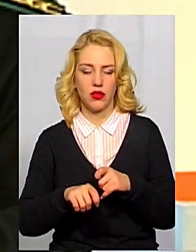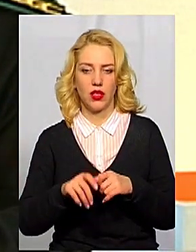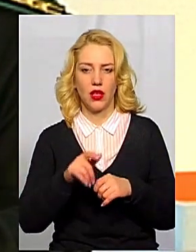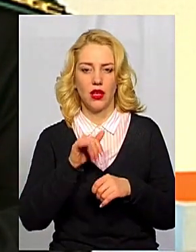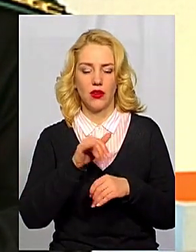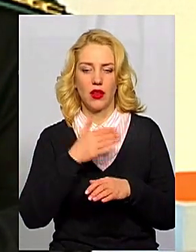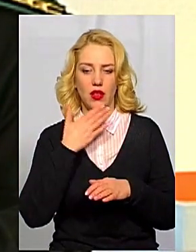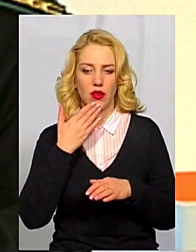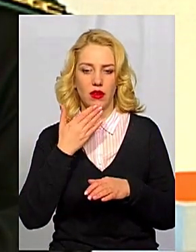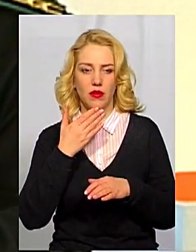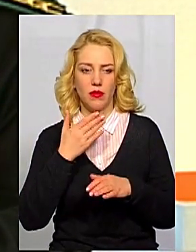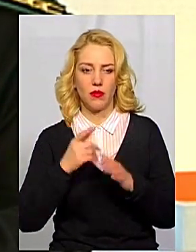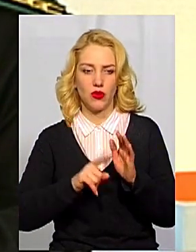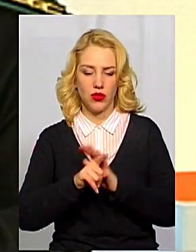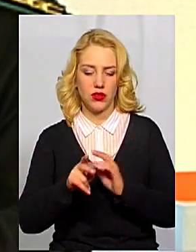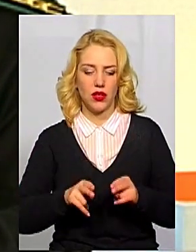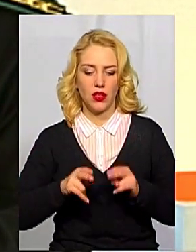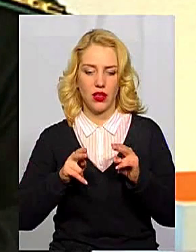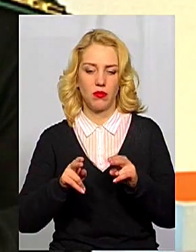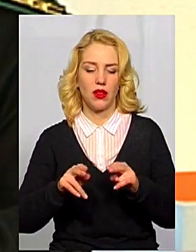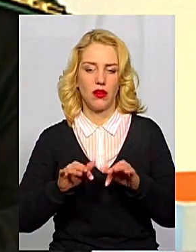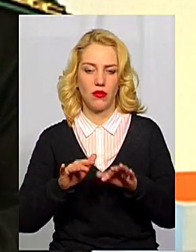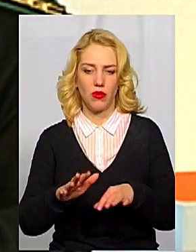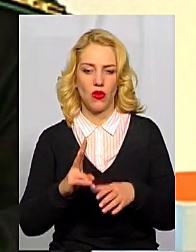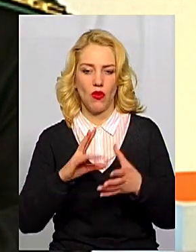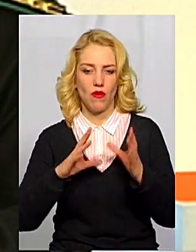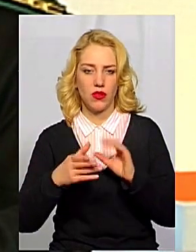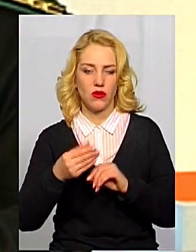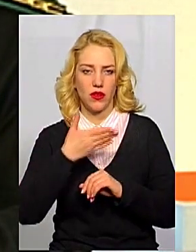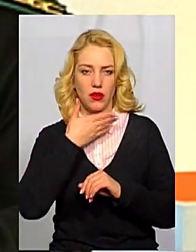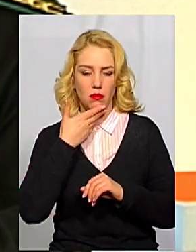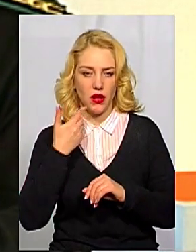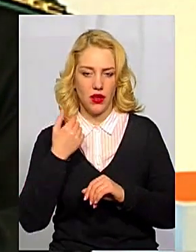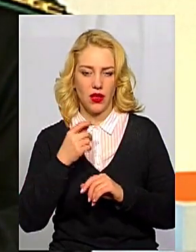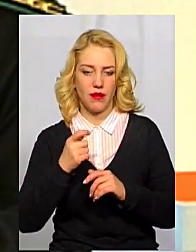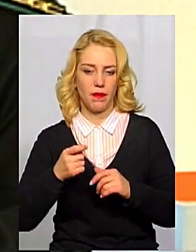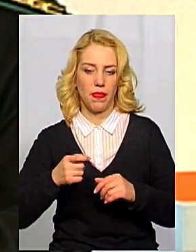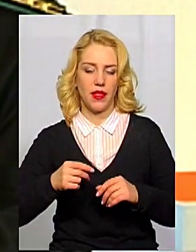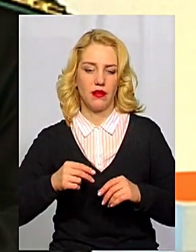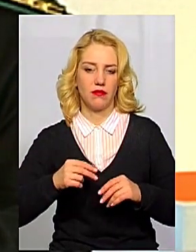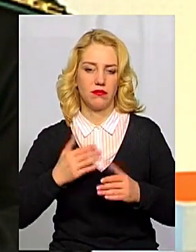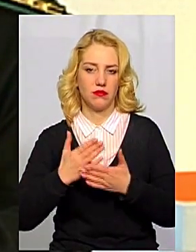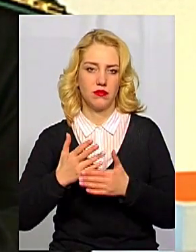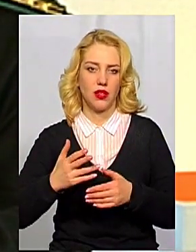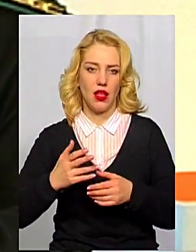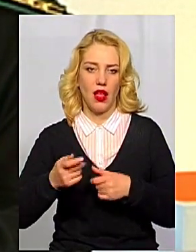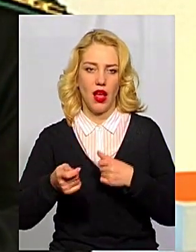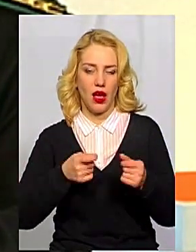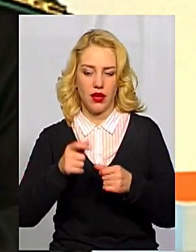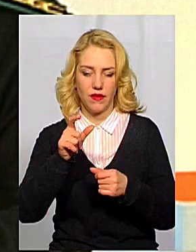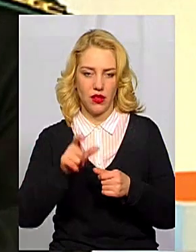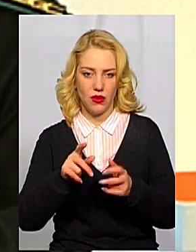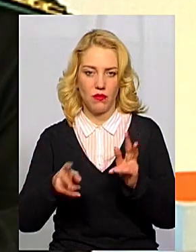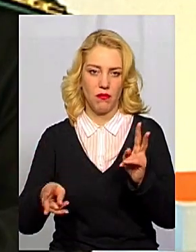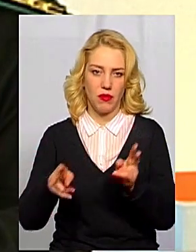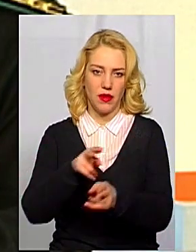порушуються провадження кримінальні, але висновки з того не робиться. Міняється керівник, певний час робота починається в якомусь в певний